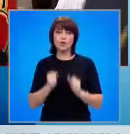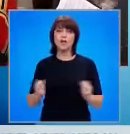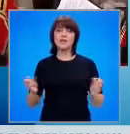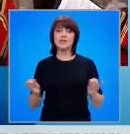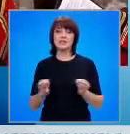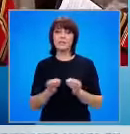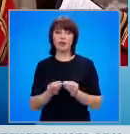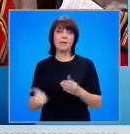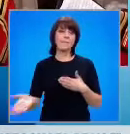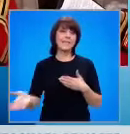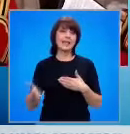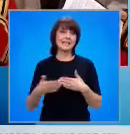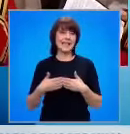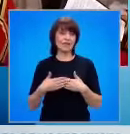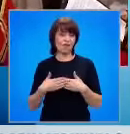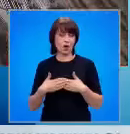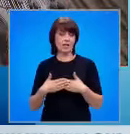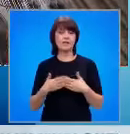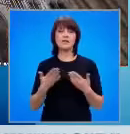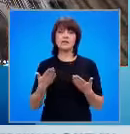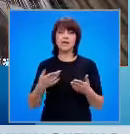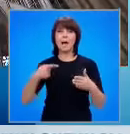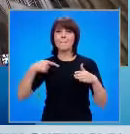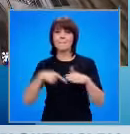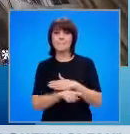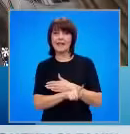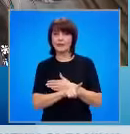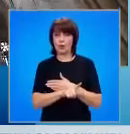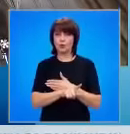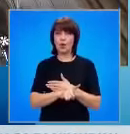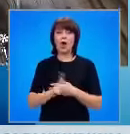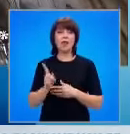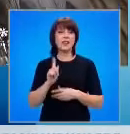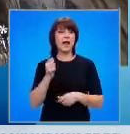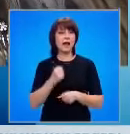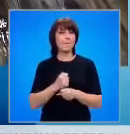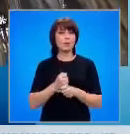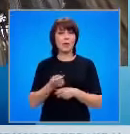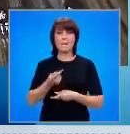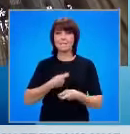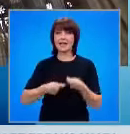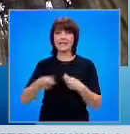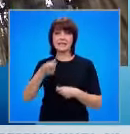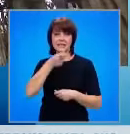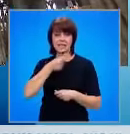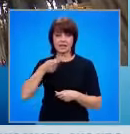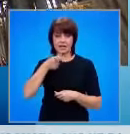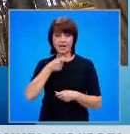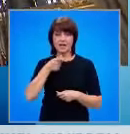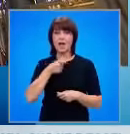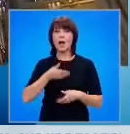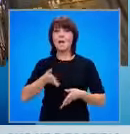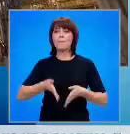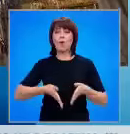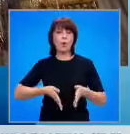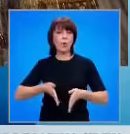Бяха затворени по-голямата част от метростанциите в центъра. Не работеха магазини, заведения. Оградите по улиците и тротуарите продължават